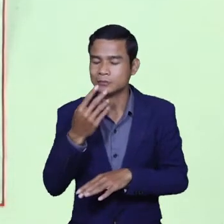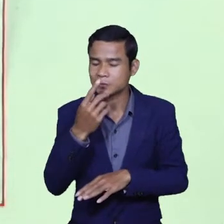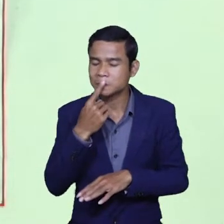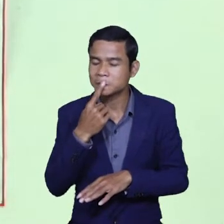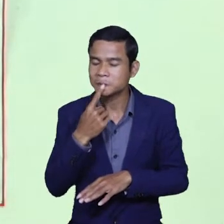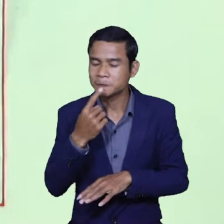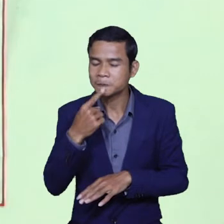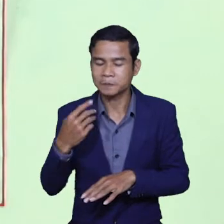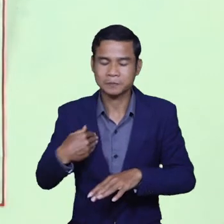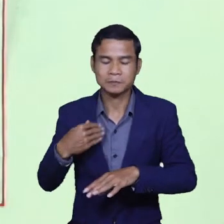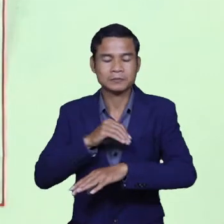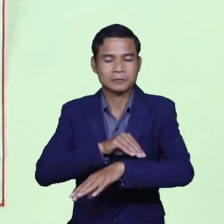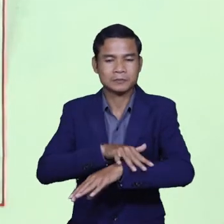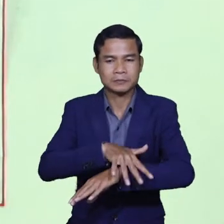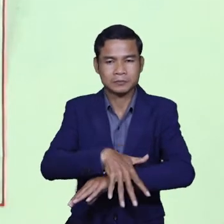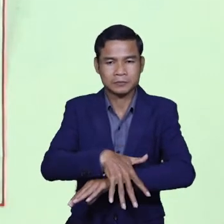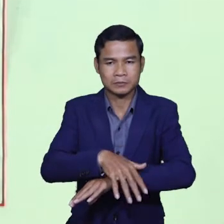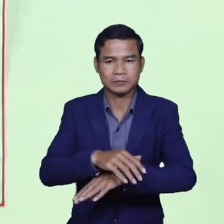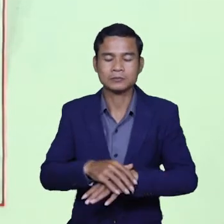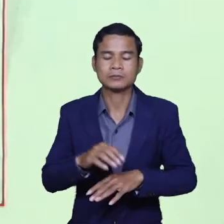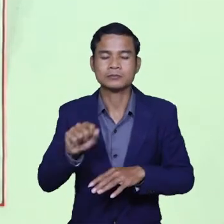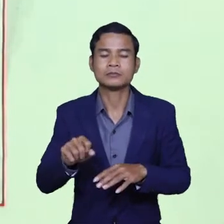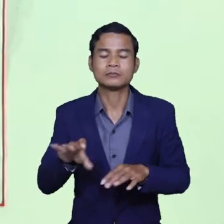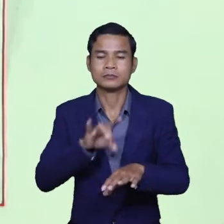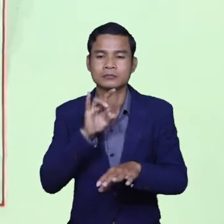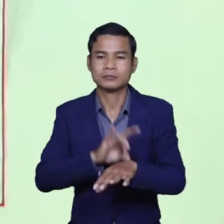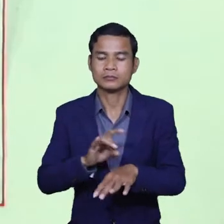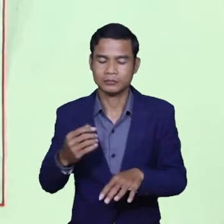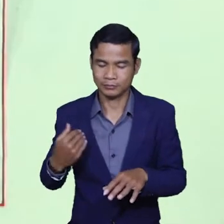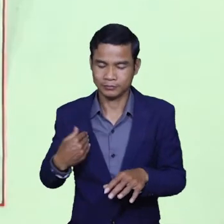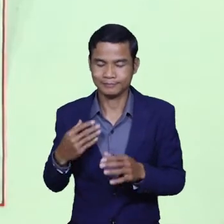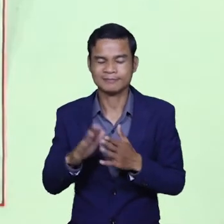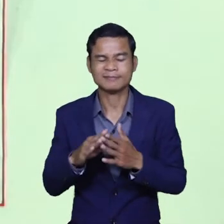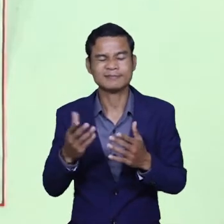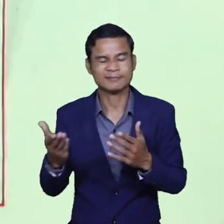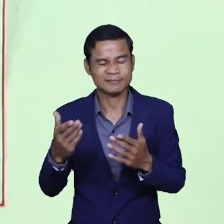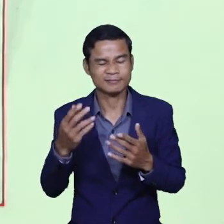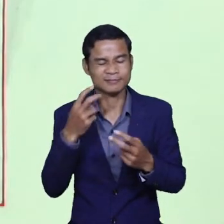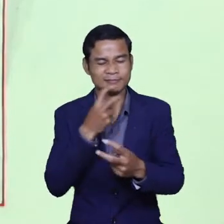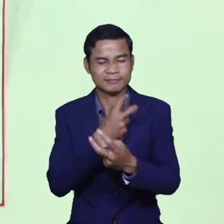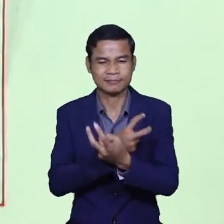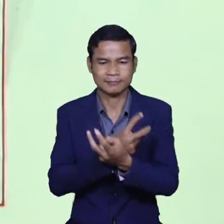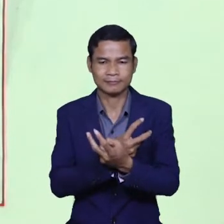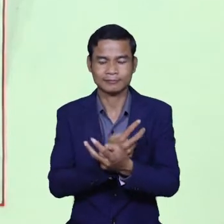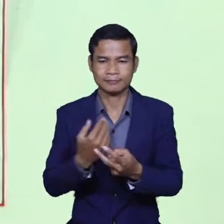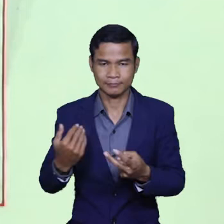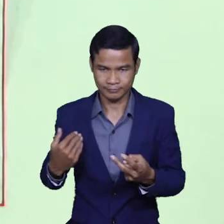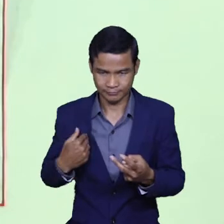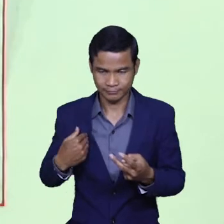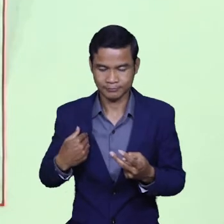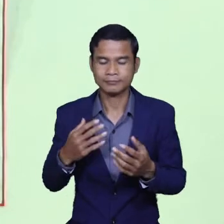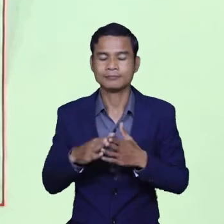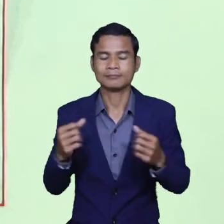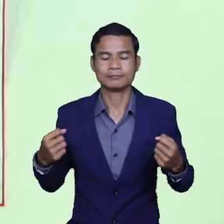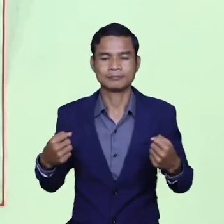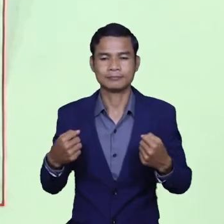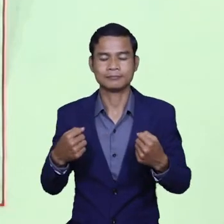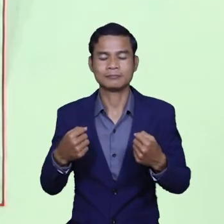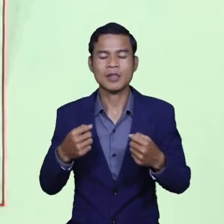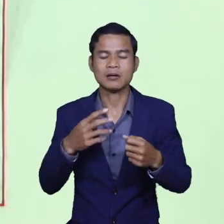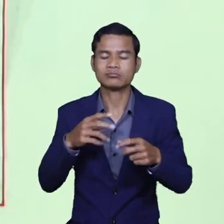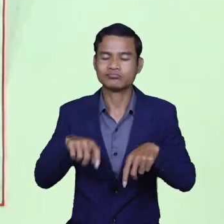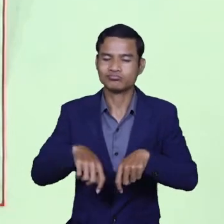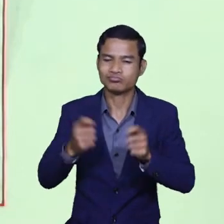ណ្ដាលឲ្យមានឈាមហូរចាអញ្ចឹងកាលណាតែពេលដែលកូនជួបគ្រោះថ្នាក់ដូចជាការបំដាក់ឆ្អឹងបើកមុខហ្នឹងអញ្ចឹងក្នុងករណី